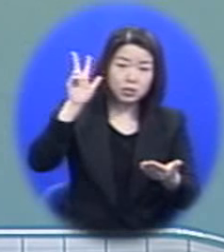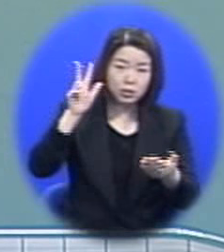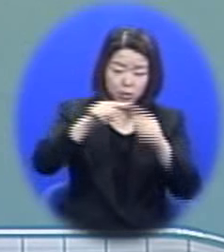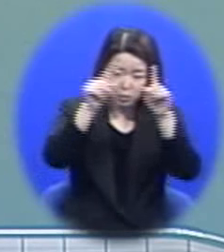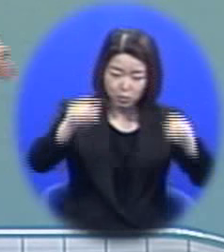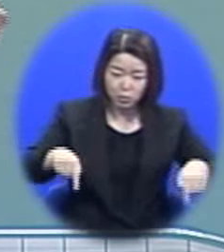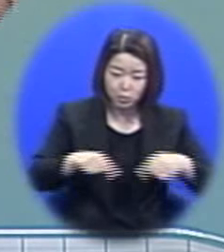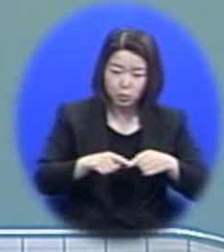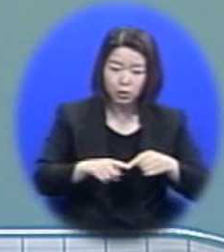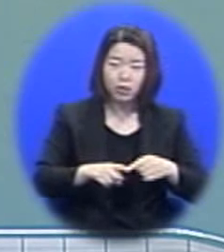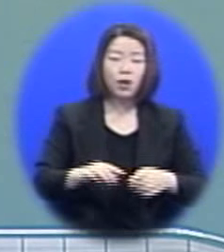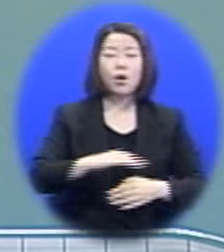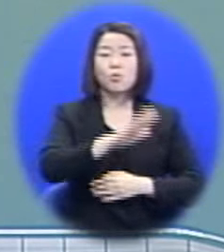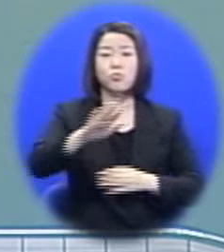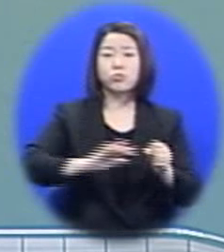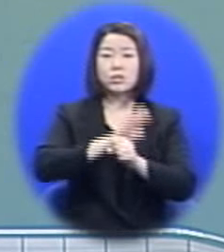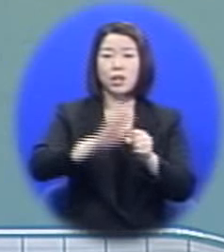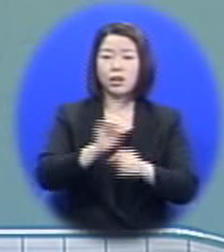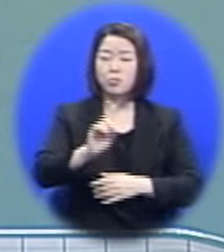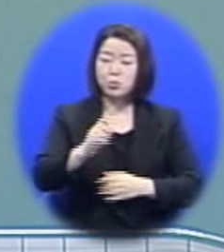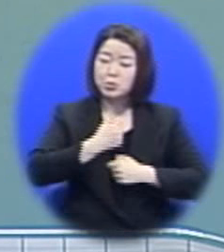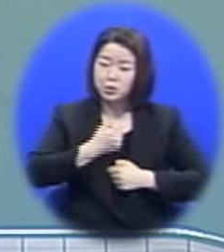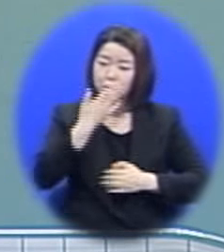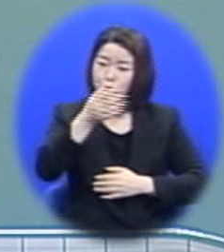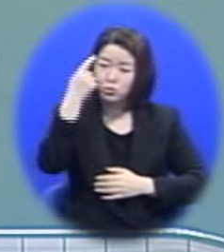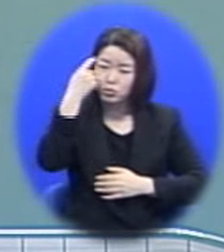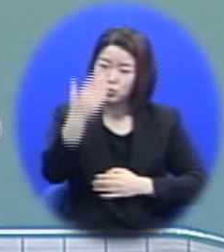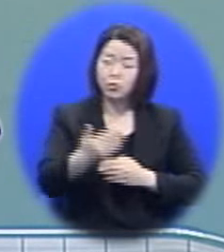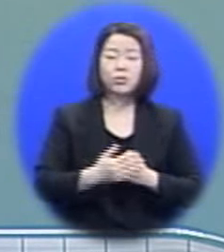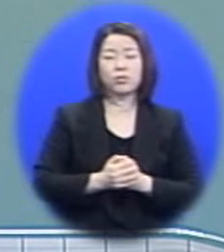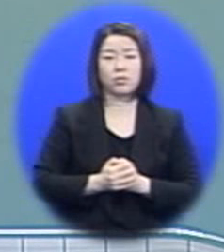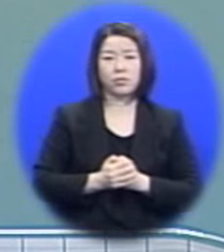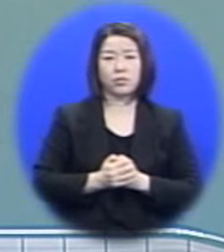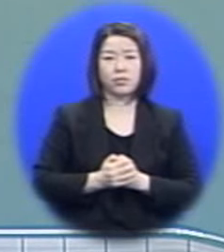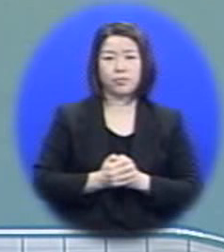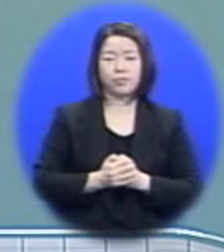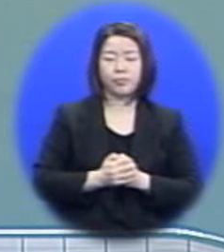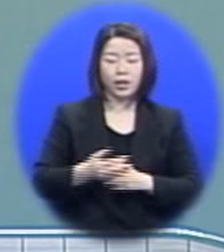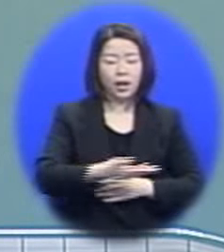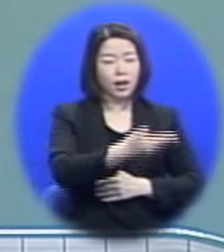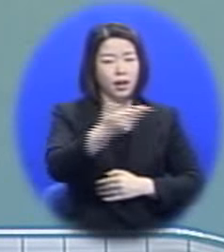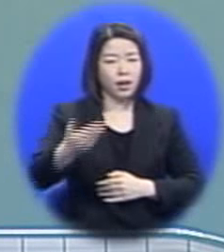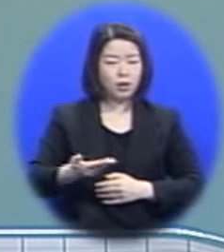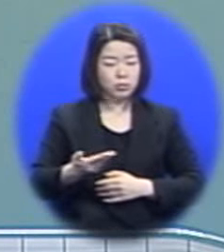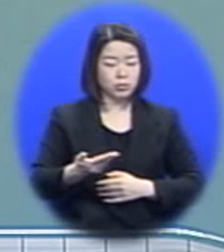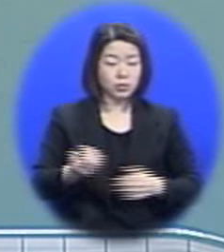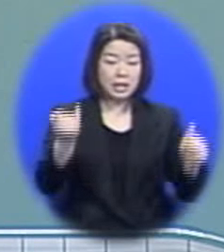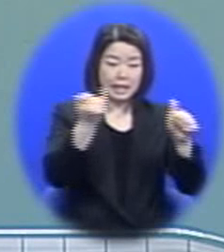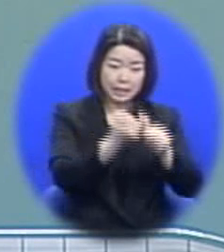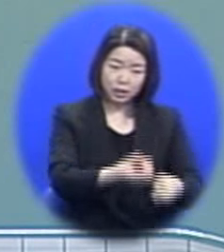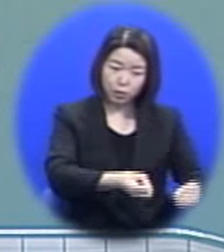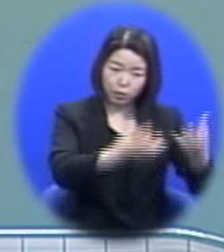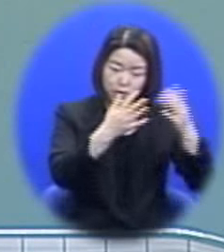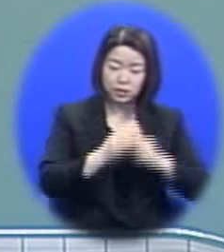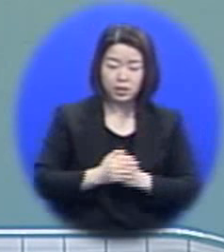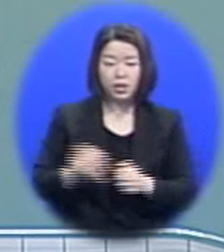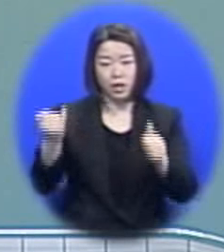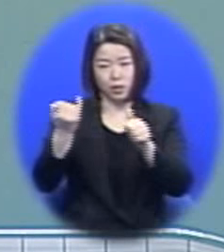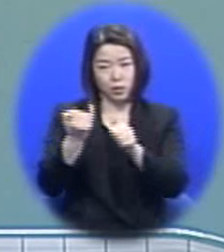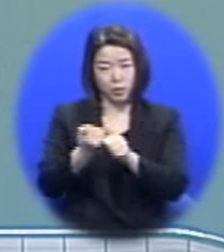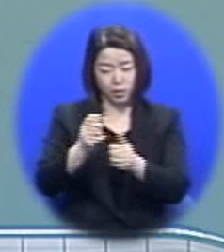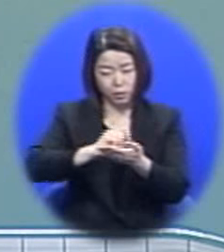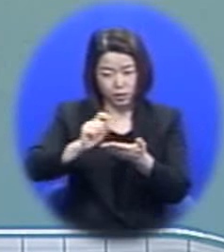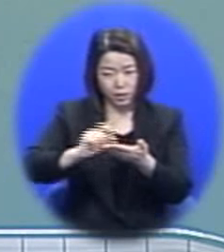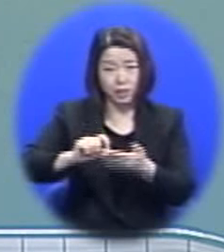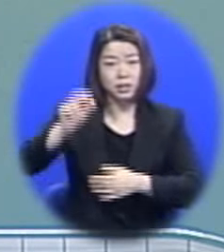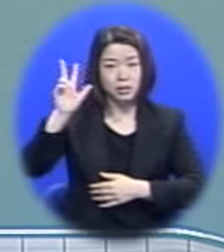거. 이게 뭐 우리 사랑을 지켜 주겠어? 여러분, 결혼식과 결혼 서약은요. 지금 우리가 얼마나